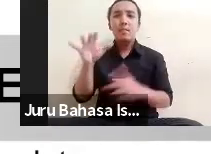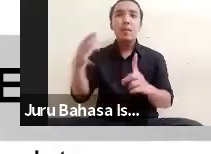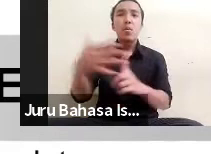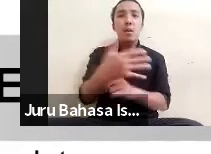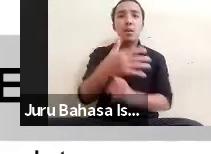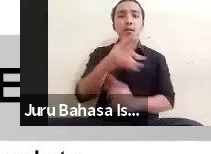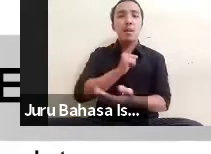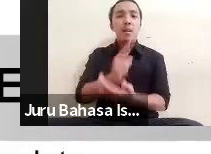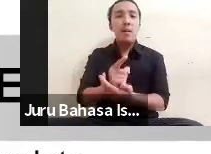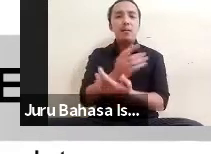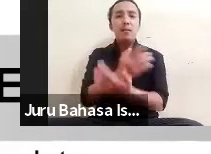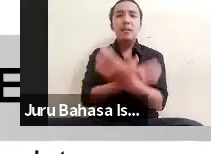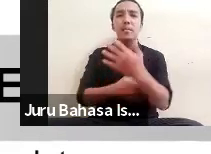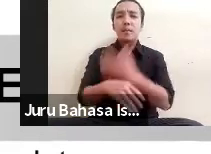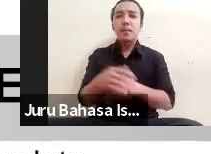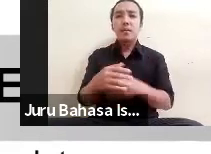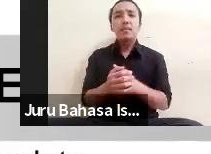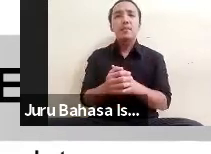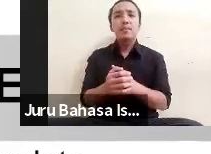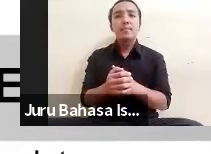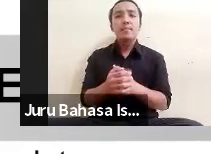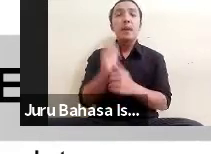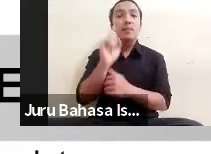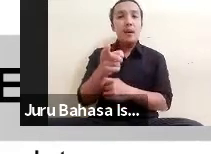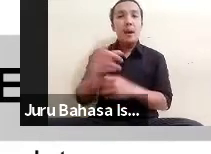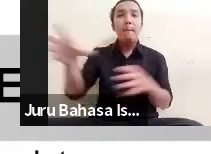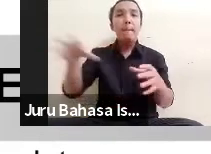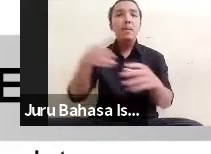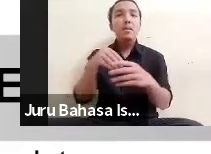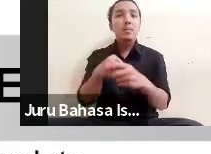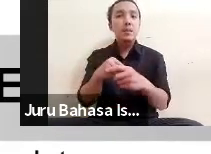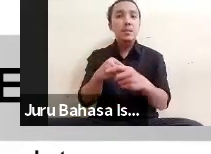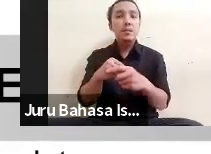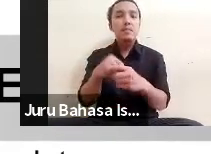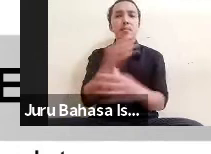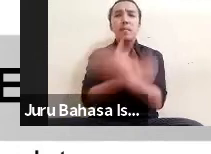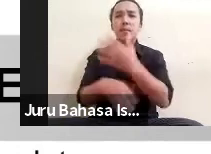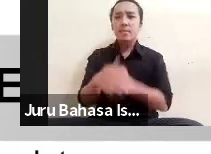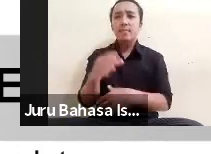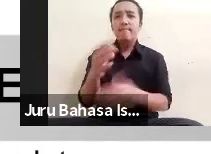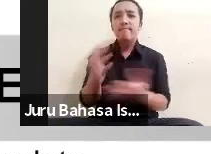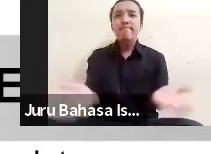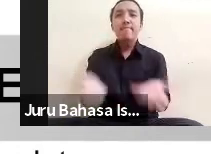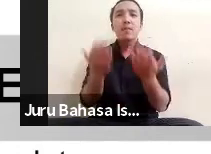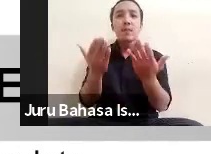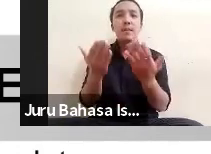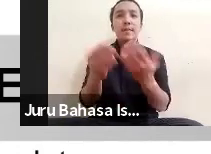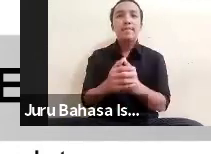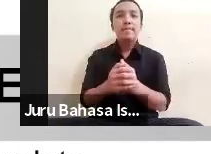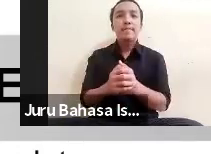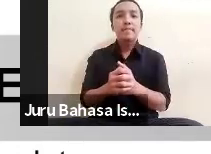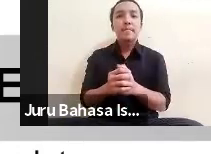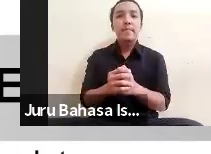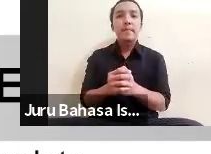tentang partisipasi penyandang disabilitas dalam pembangunan. Maaf, saya minum dulu.